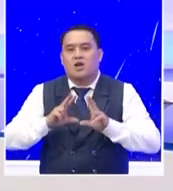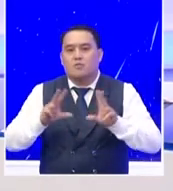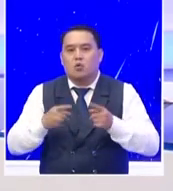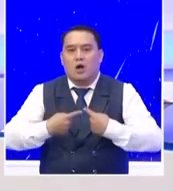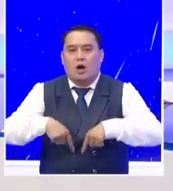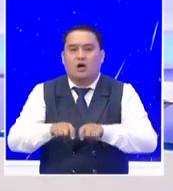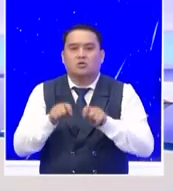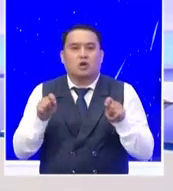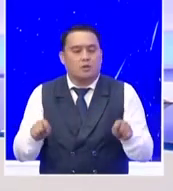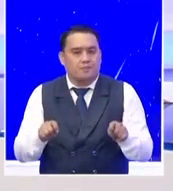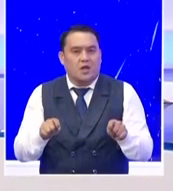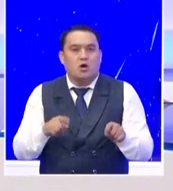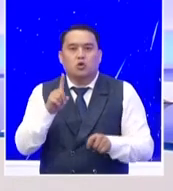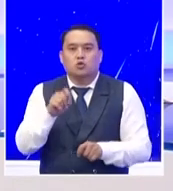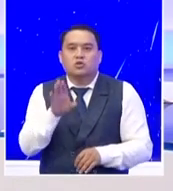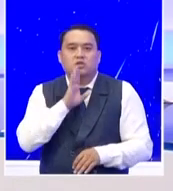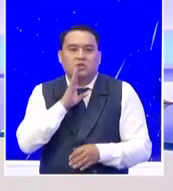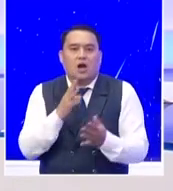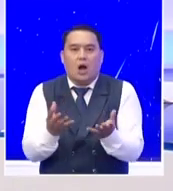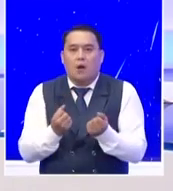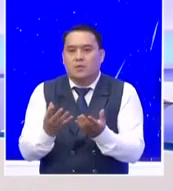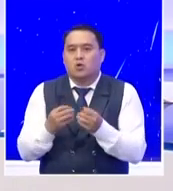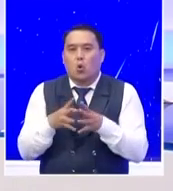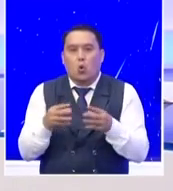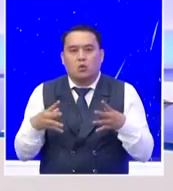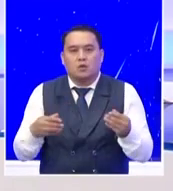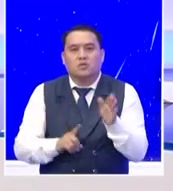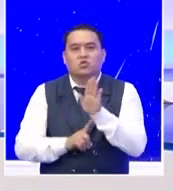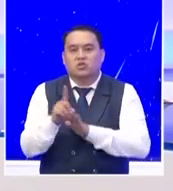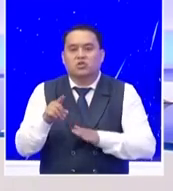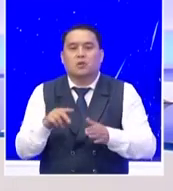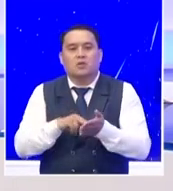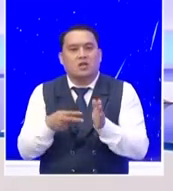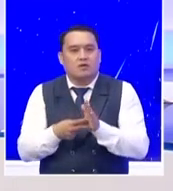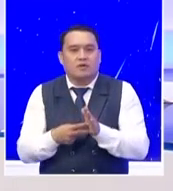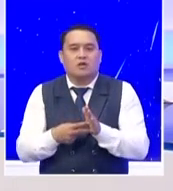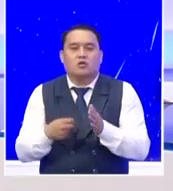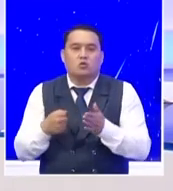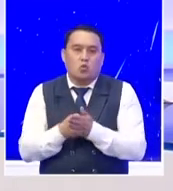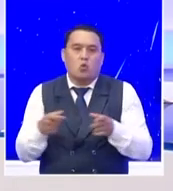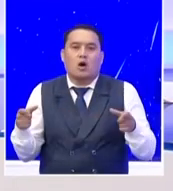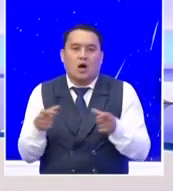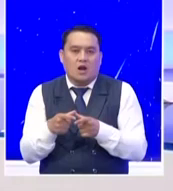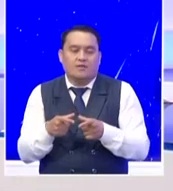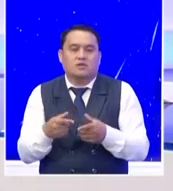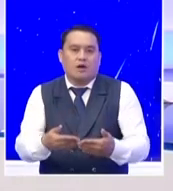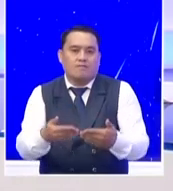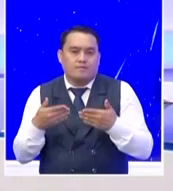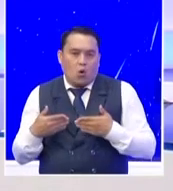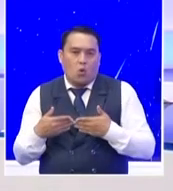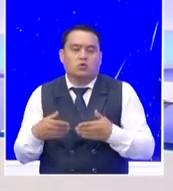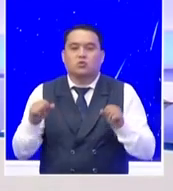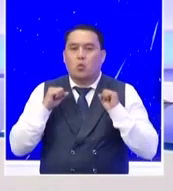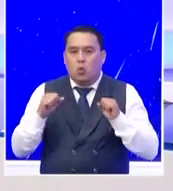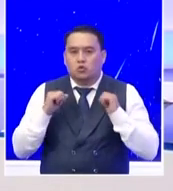ашылған. Оған 100-ге жуық қыздар қабылданды. Көктемде алғашқы жарыстары да өтуі керек еді, алайда індетке байланысты кейінге шегеріліп